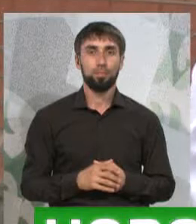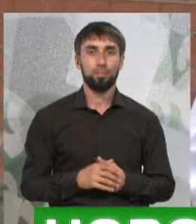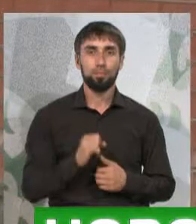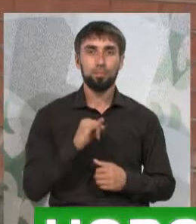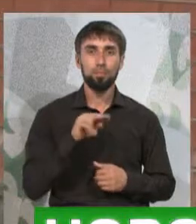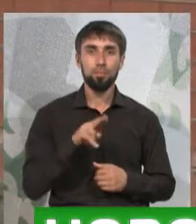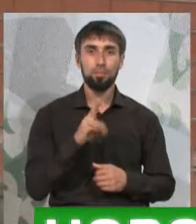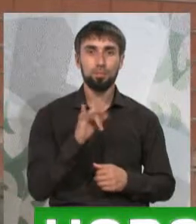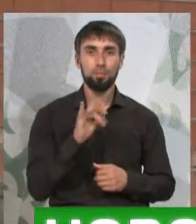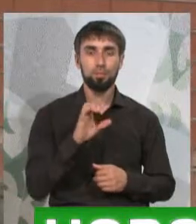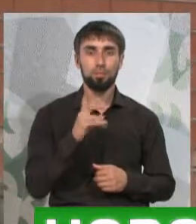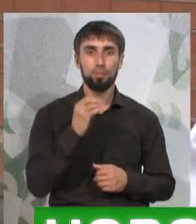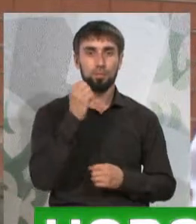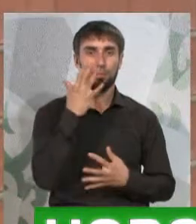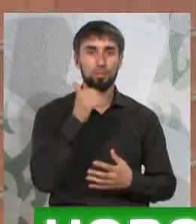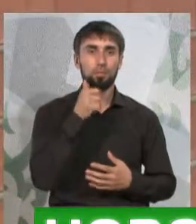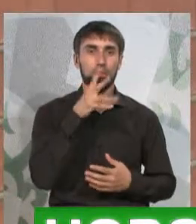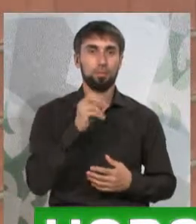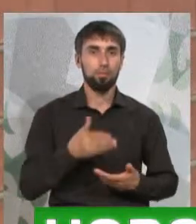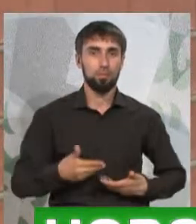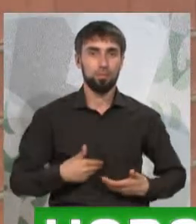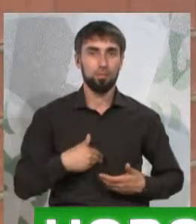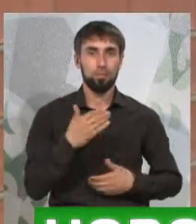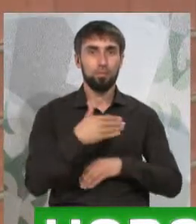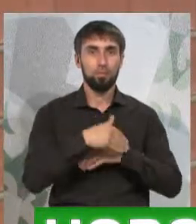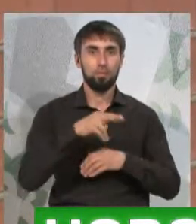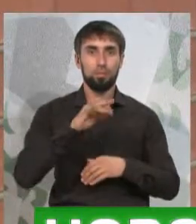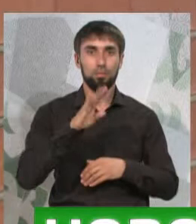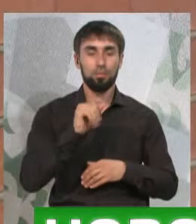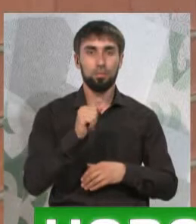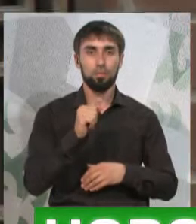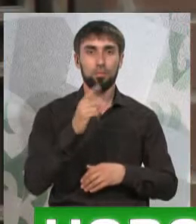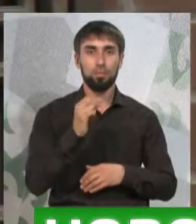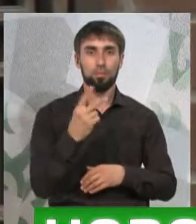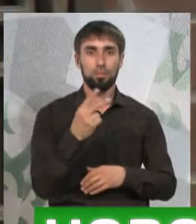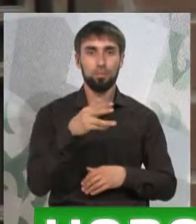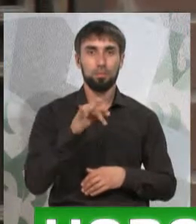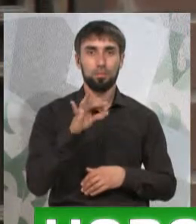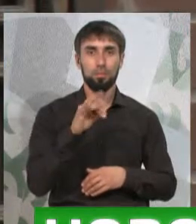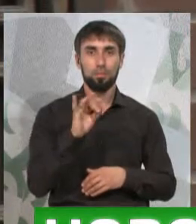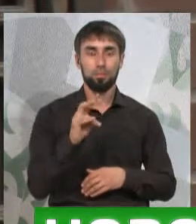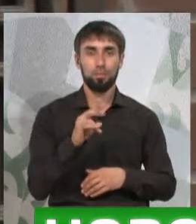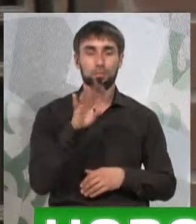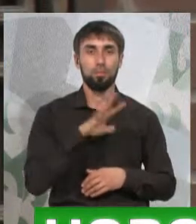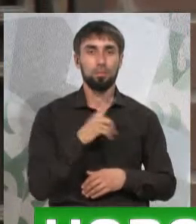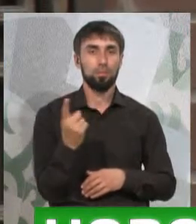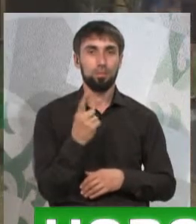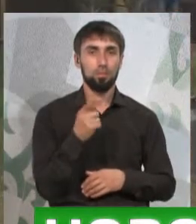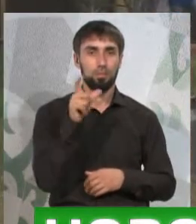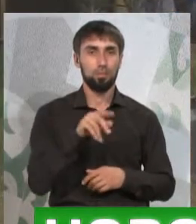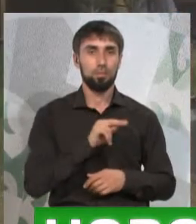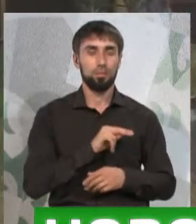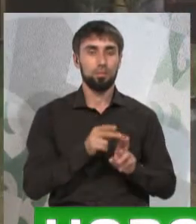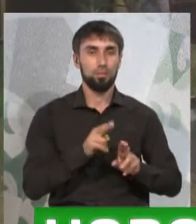Айып Курскиев уже и не помнит, сколько лет живет на улице Ильянова во втором микрорайоне. Он поселился здесь одним из первых, но с